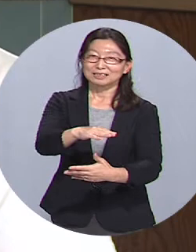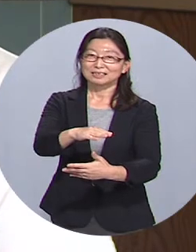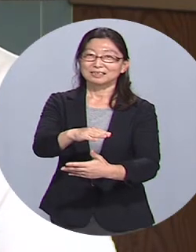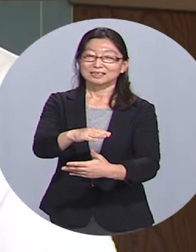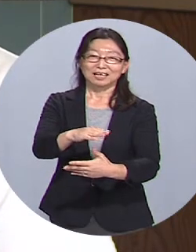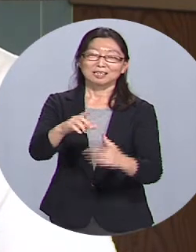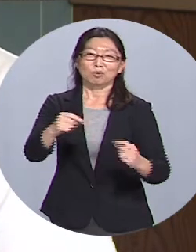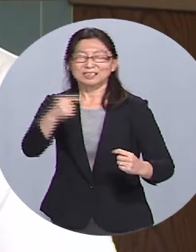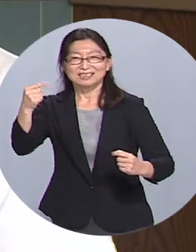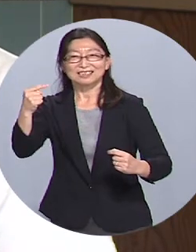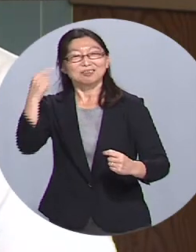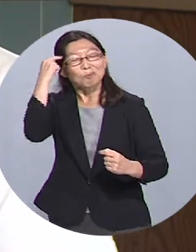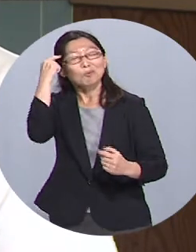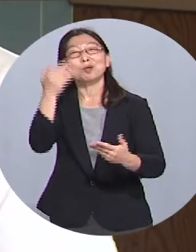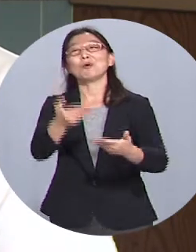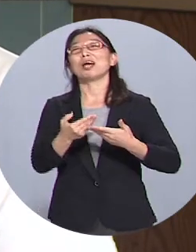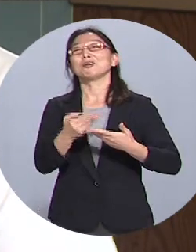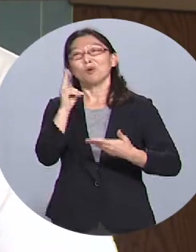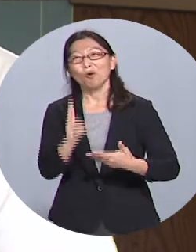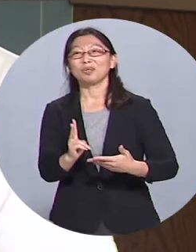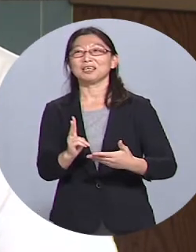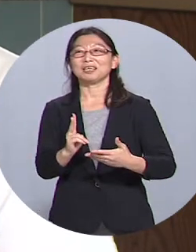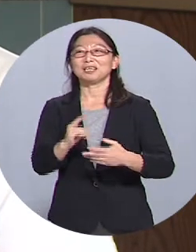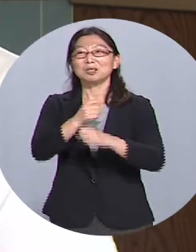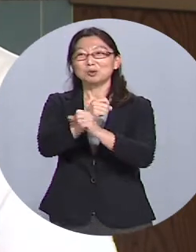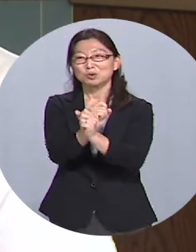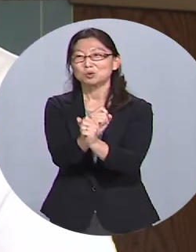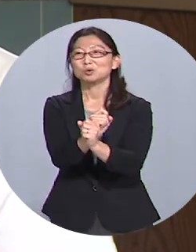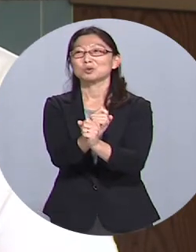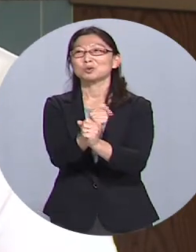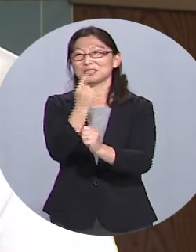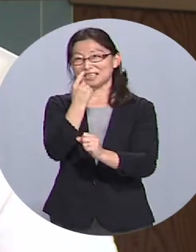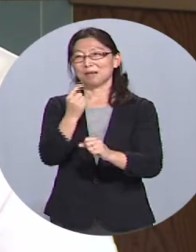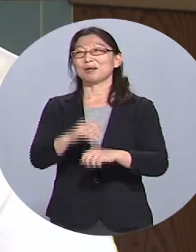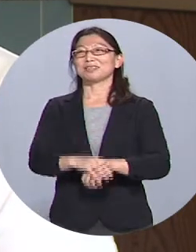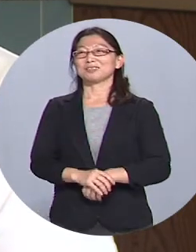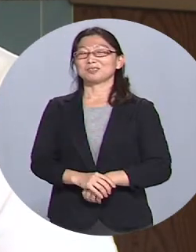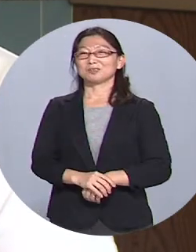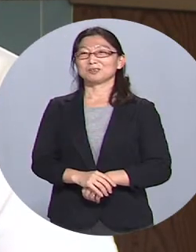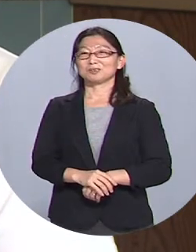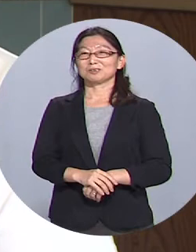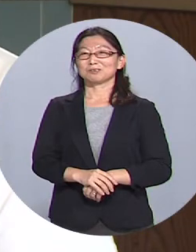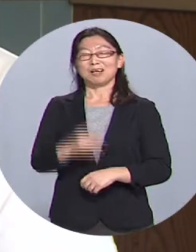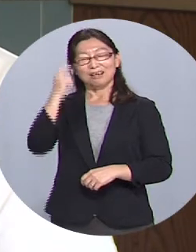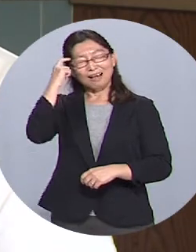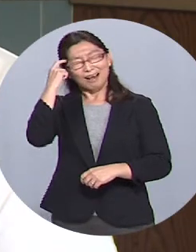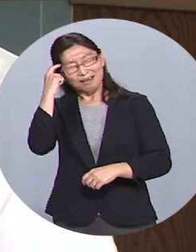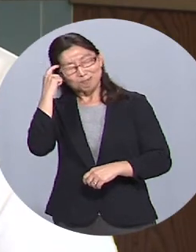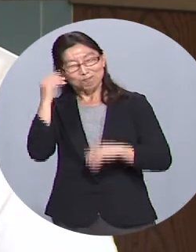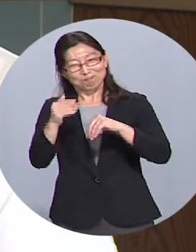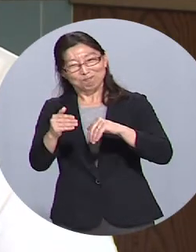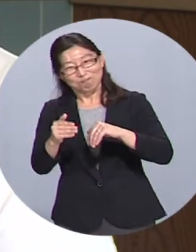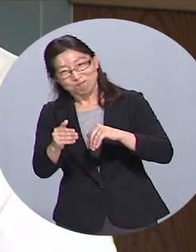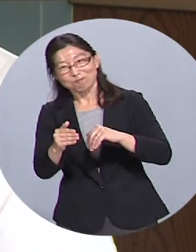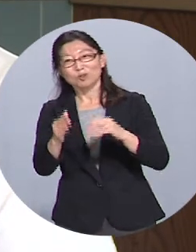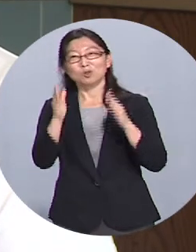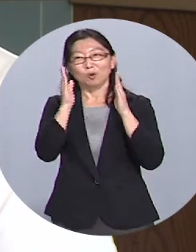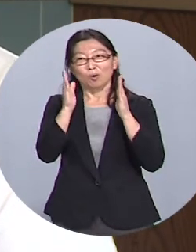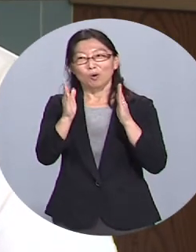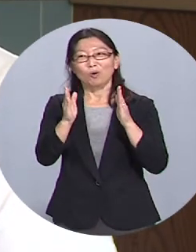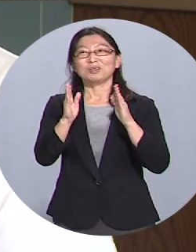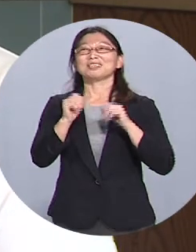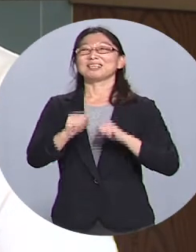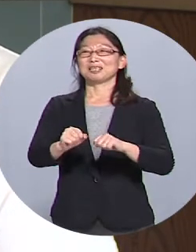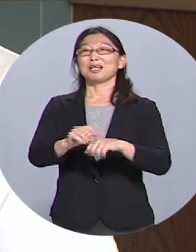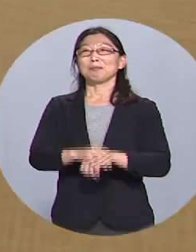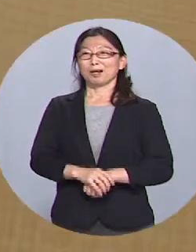の給食になるように、毎日の献立を本当に一生懸命頑張って考えて、作り手は本当に一生懸命作って